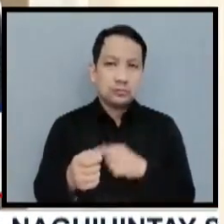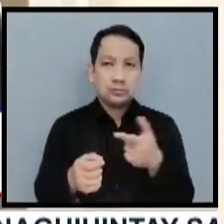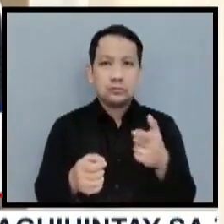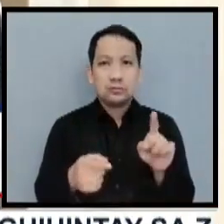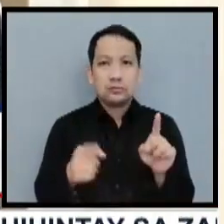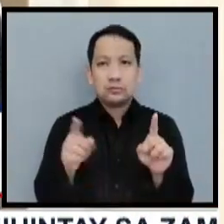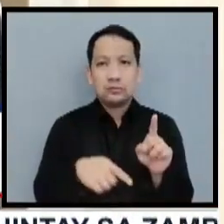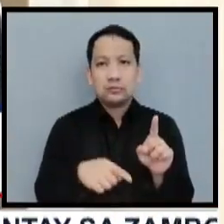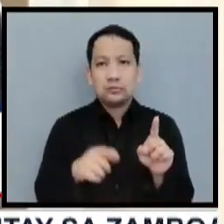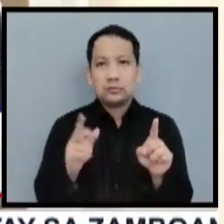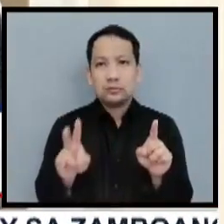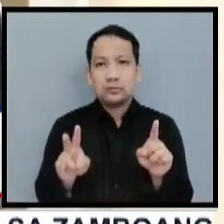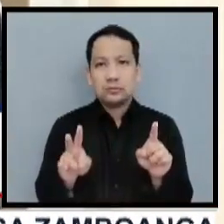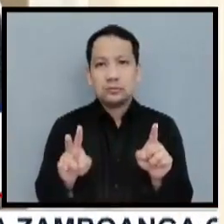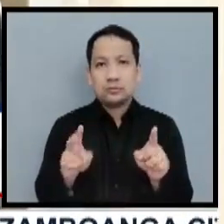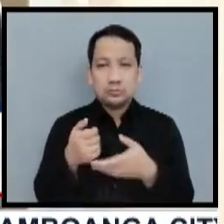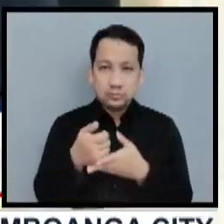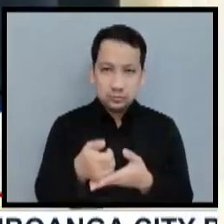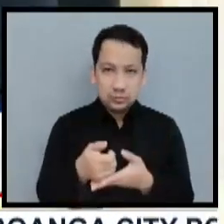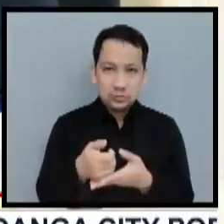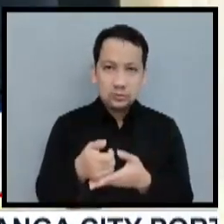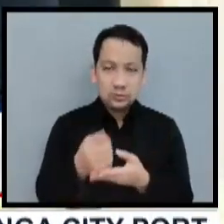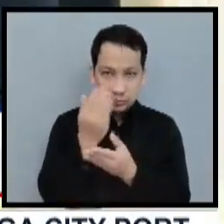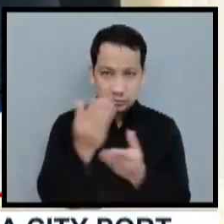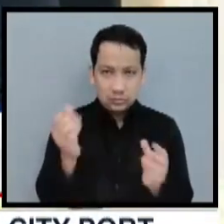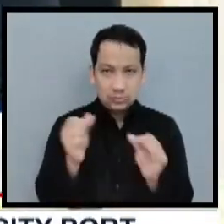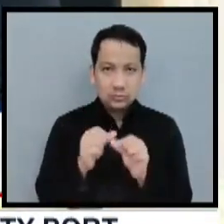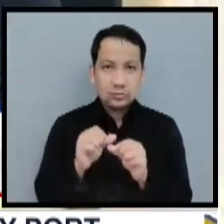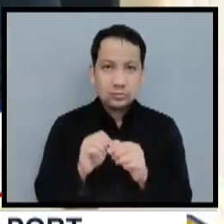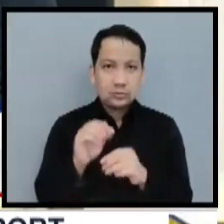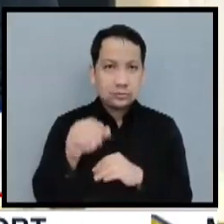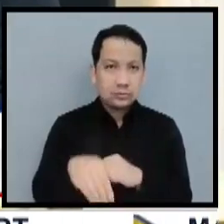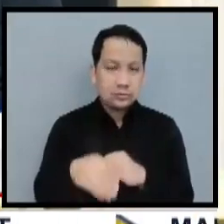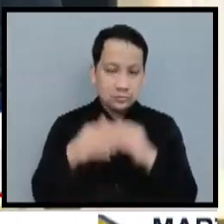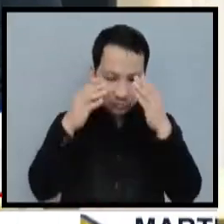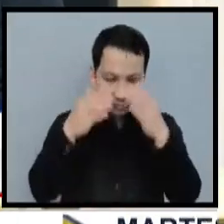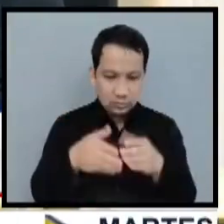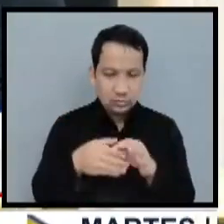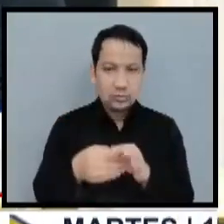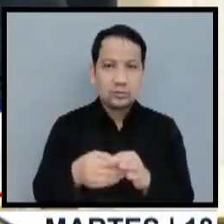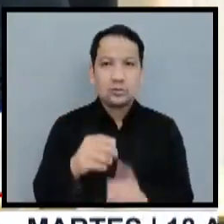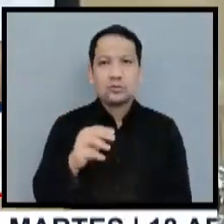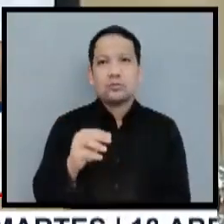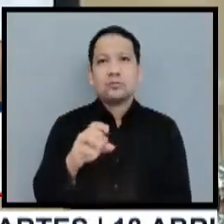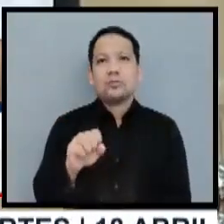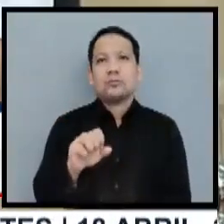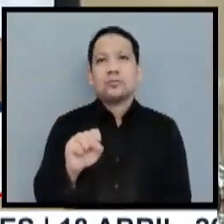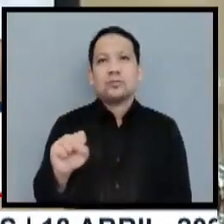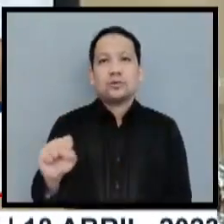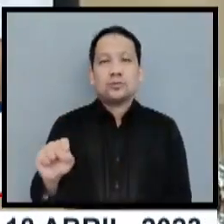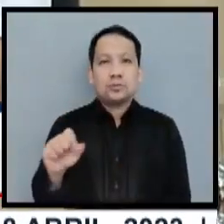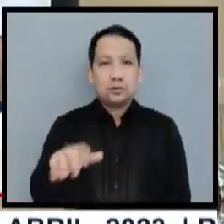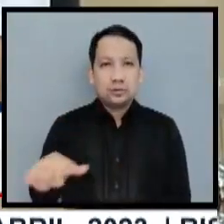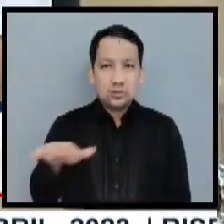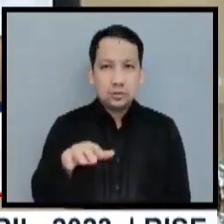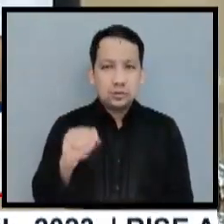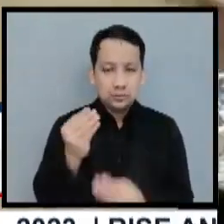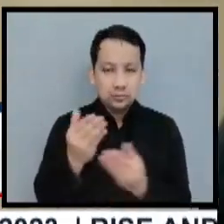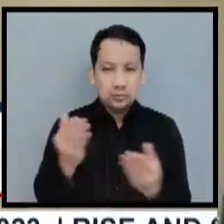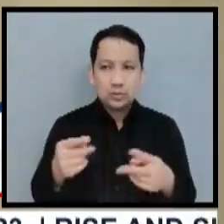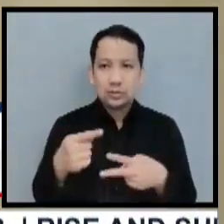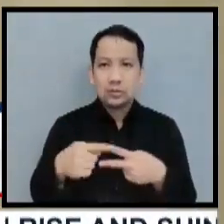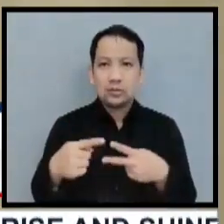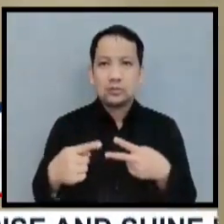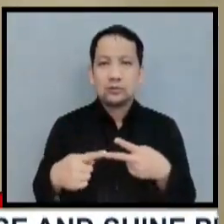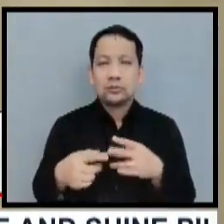to make sure that we address these leaks. And across the board, tinututukan din ng MWSS Regulatory Office ang 2